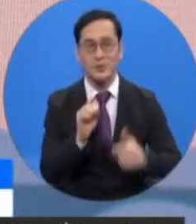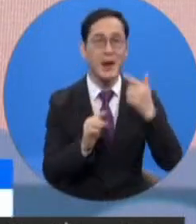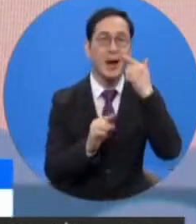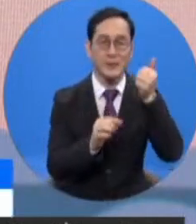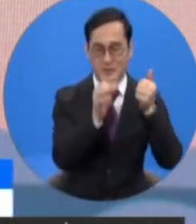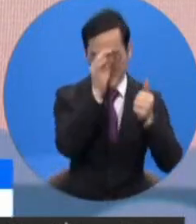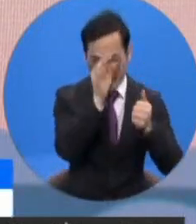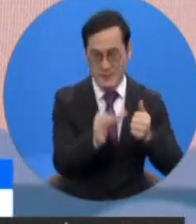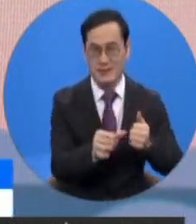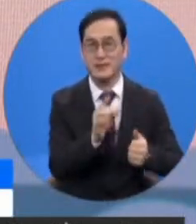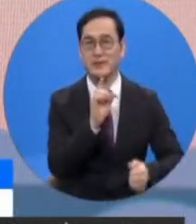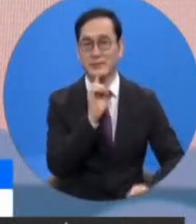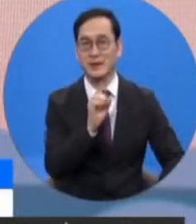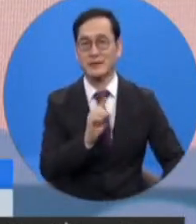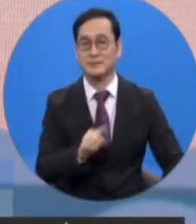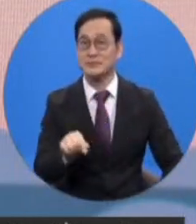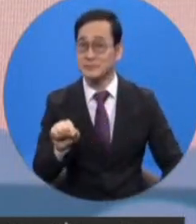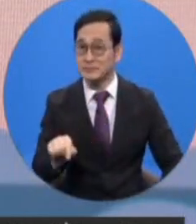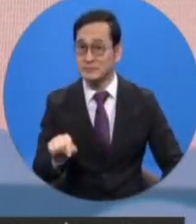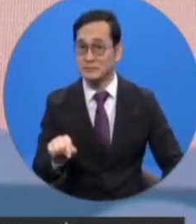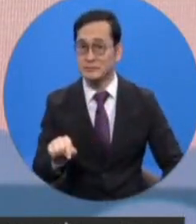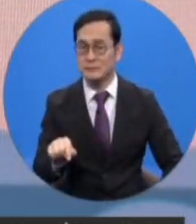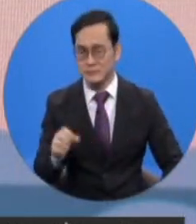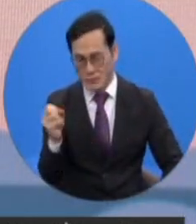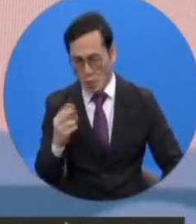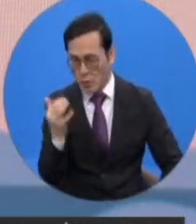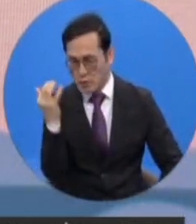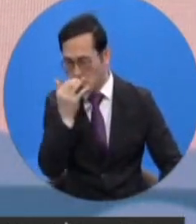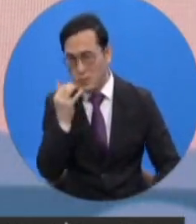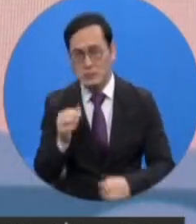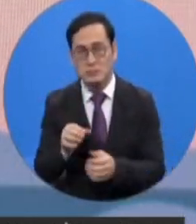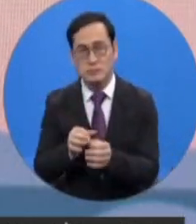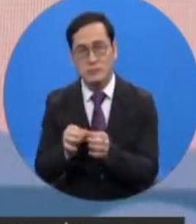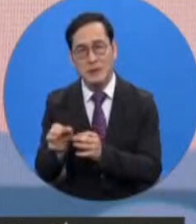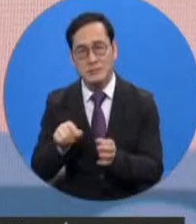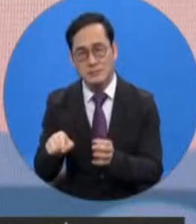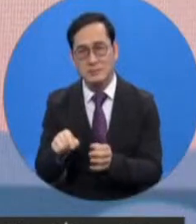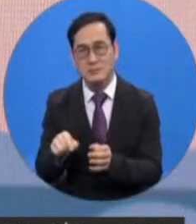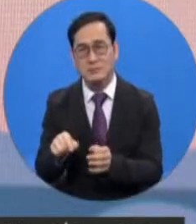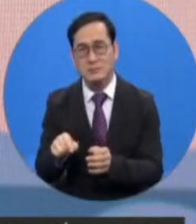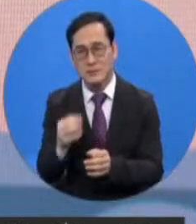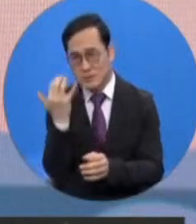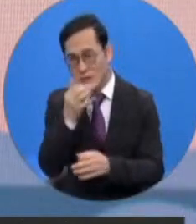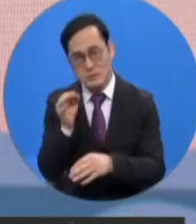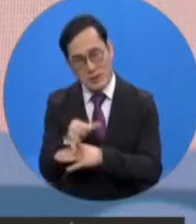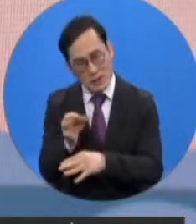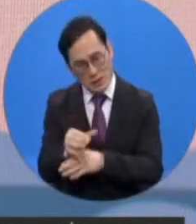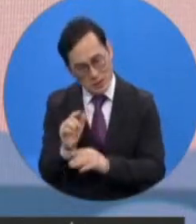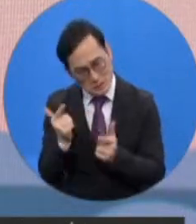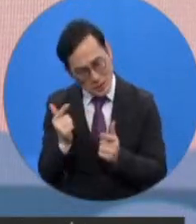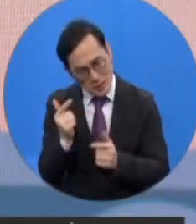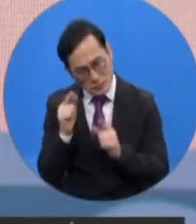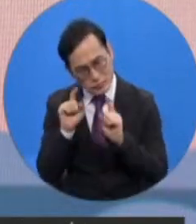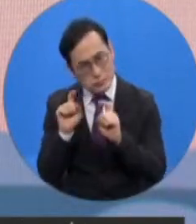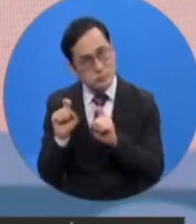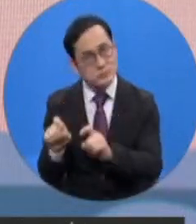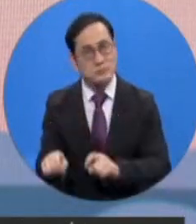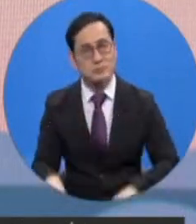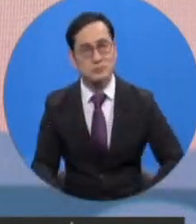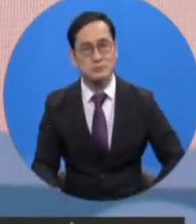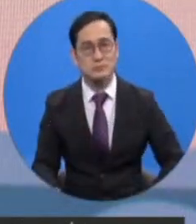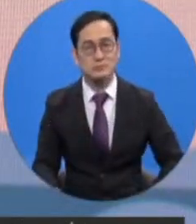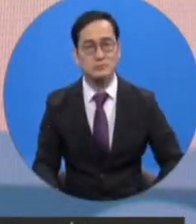했습니다. 그런데 그 아들이 성매매를 한 것 아니냐라는 의혹마저 일고 있습니다. 아들이 직접 올린 후기글 때문이었습니다. 잠시